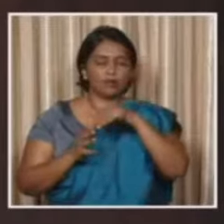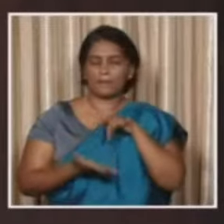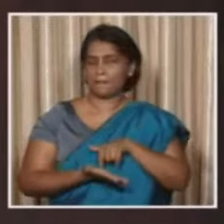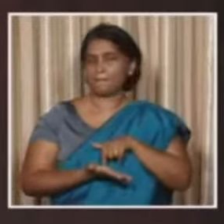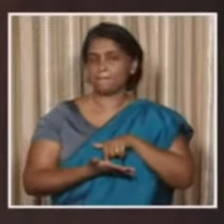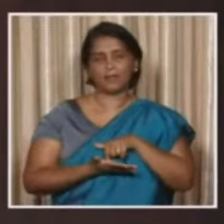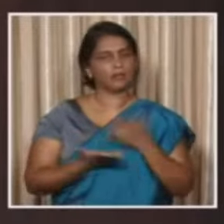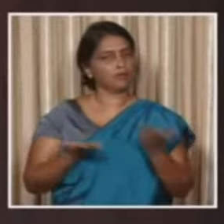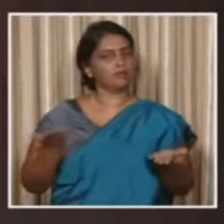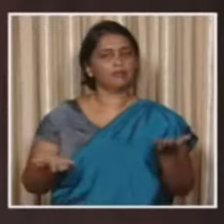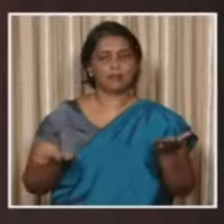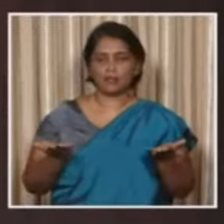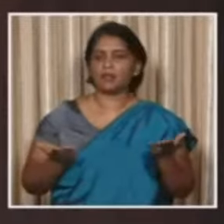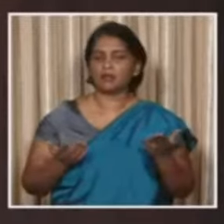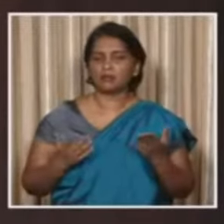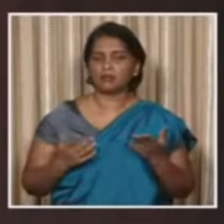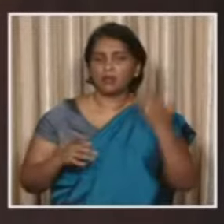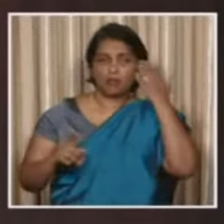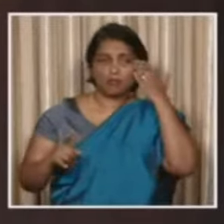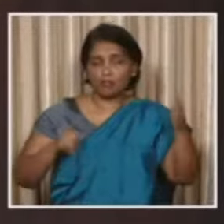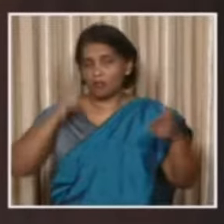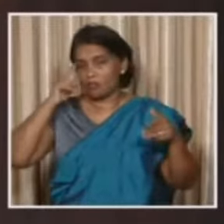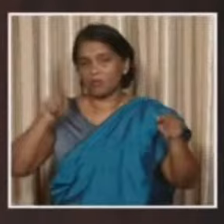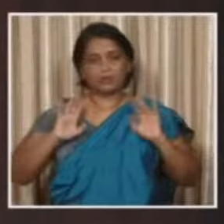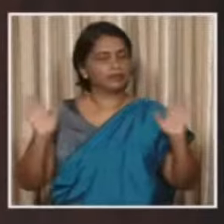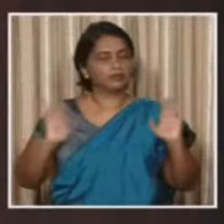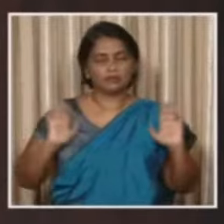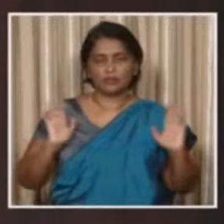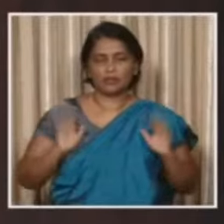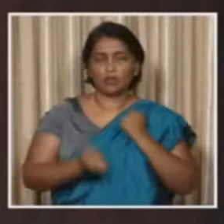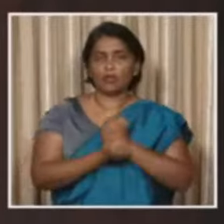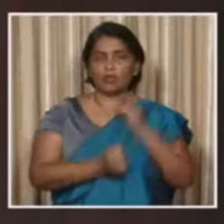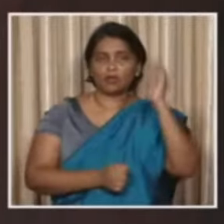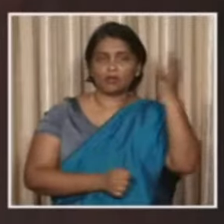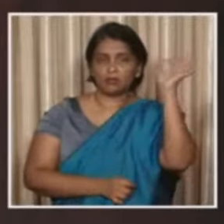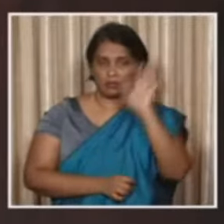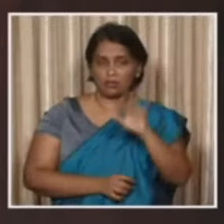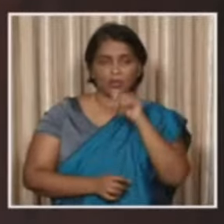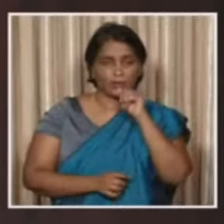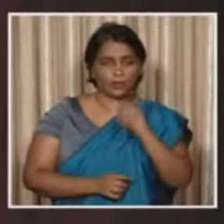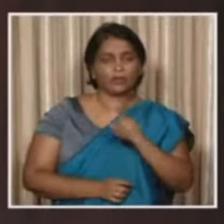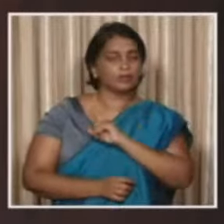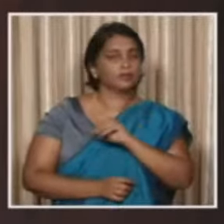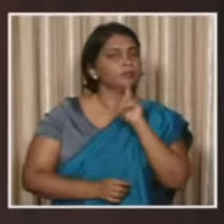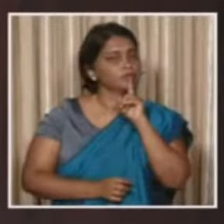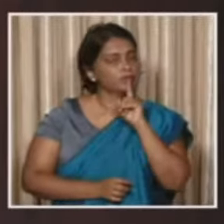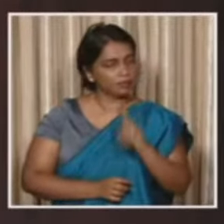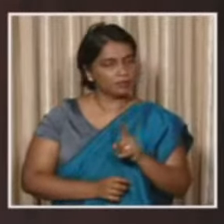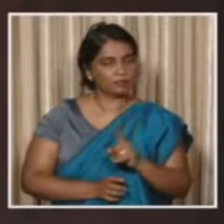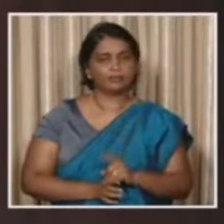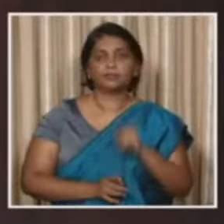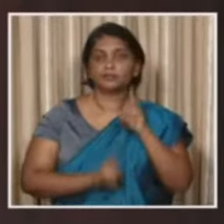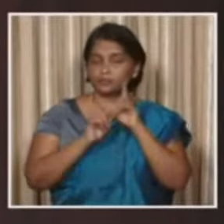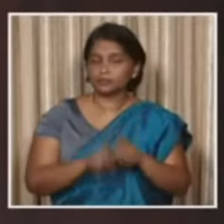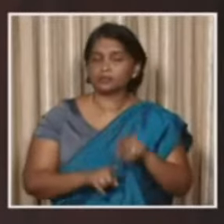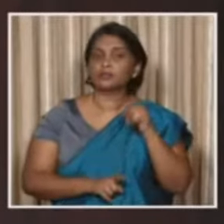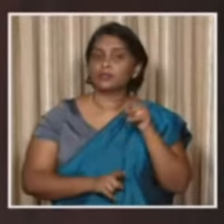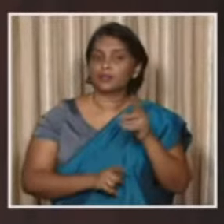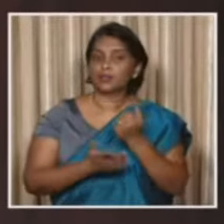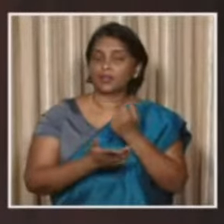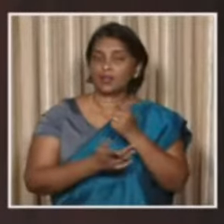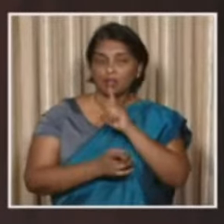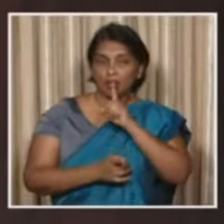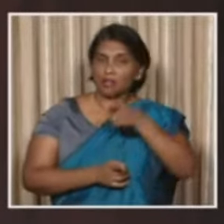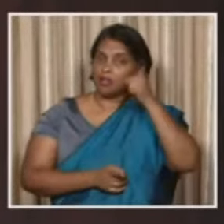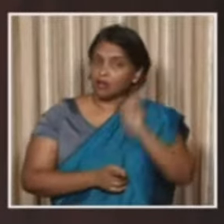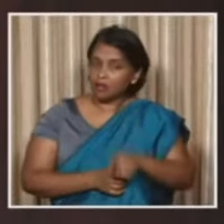වෙනුවෙන්. කවුරුත් වෙනුවෙන් වැඩ කරන්න නෙමෙයි. මේ පොලිස් මැතිතුමා පත් කරන බොහොම පැහැදිලිව එතුමා කියනවා. ඒ අනුව ඔබතුමන් විසින් ඉදිරිපත් කරන